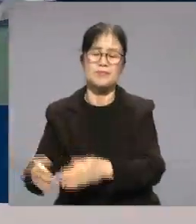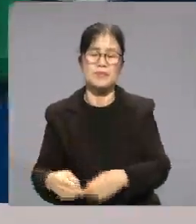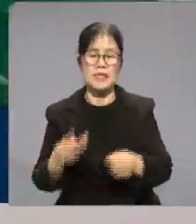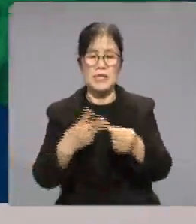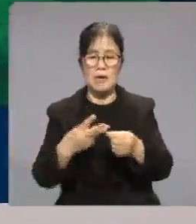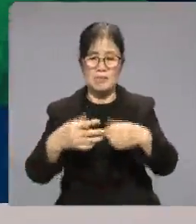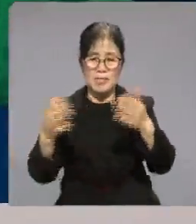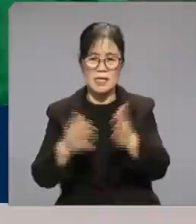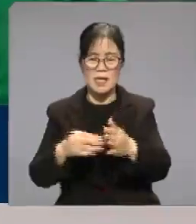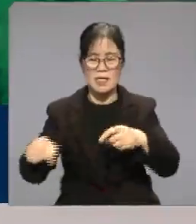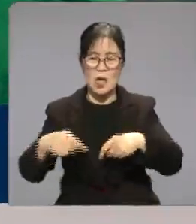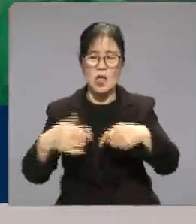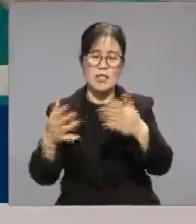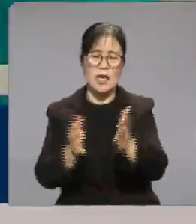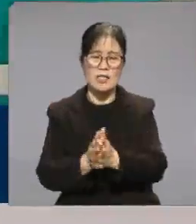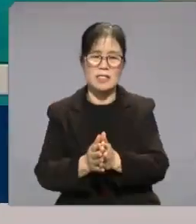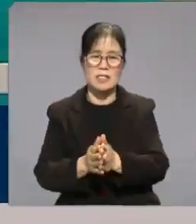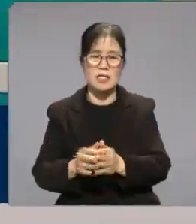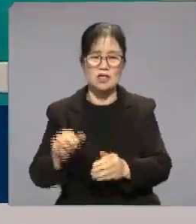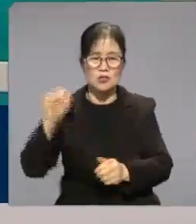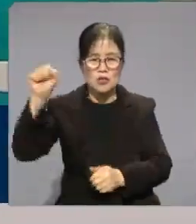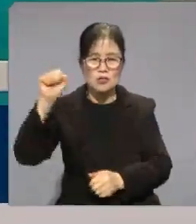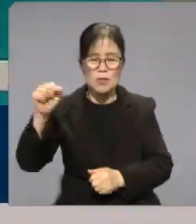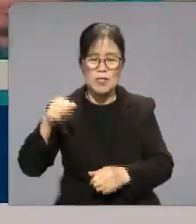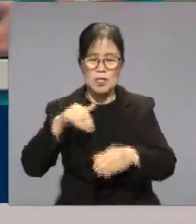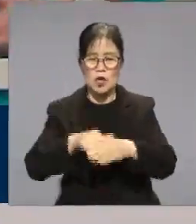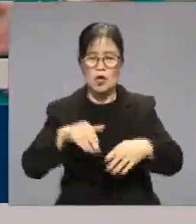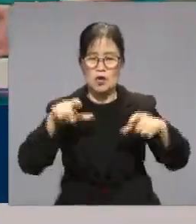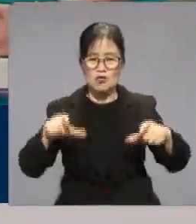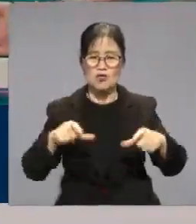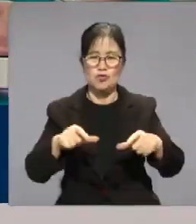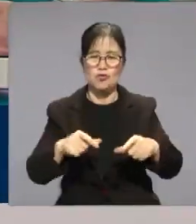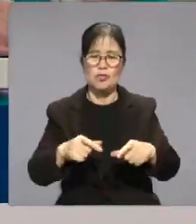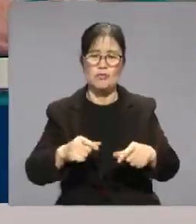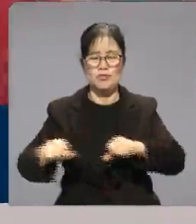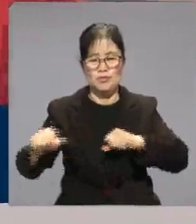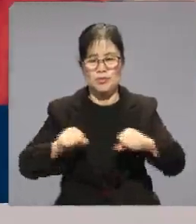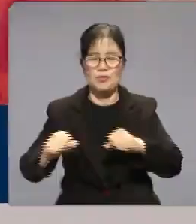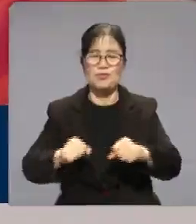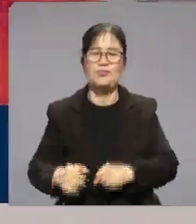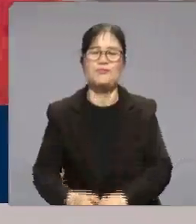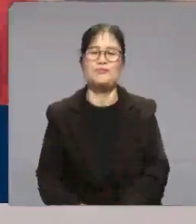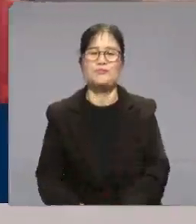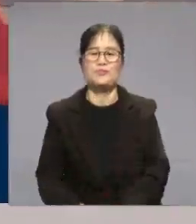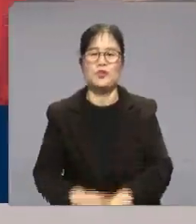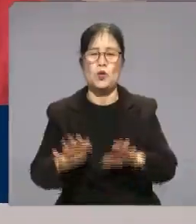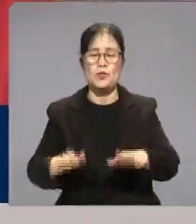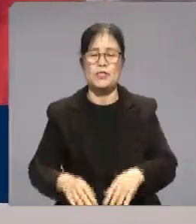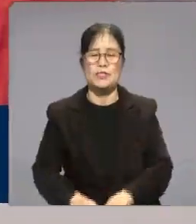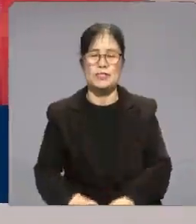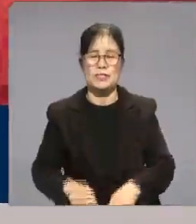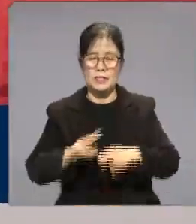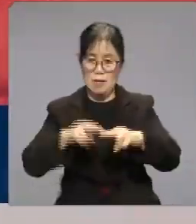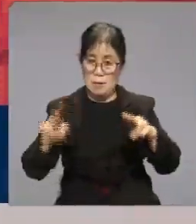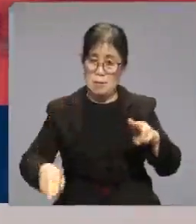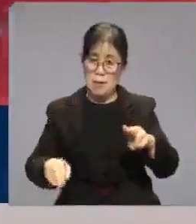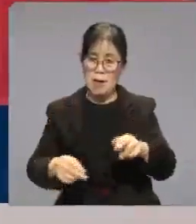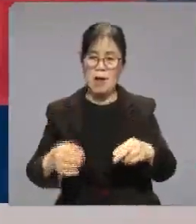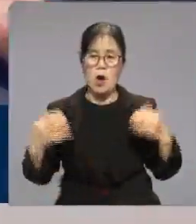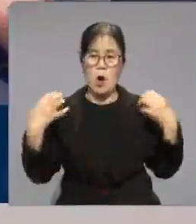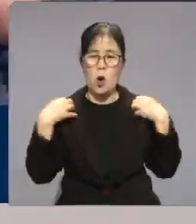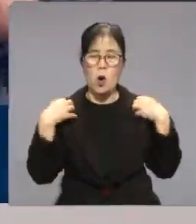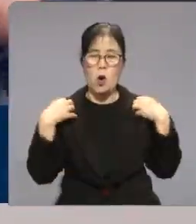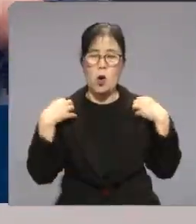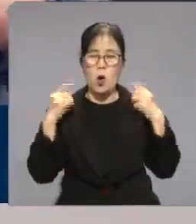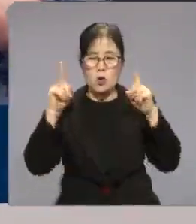제3지대 정당들도 유력 후보들이 출마한 선거구를 중심으로 득표 활동을 전개했습니다. 오늘 사의를 표명한 이종섭 주 호주